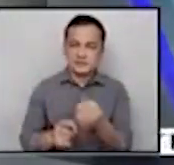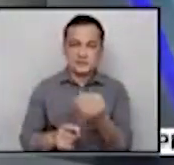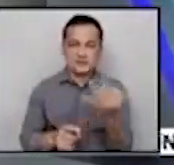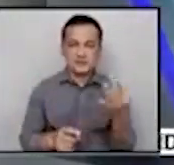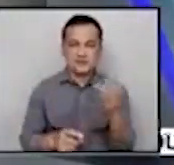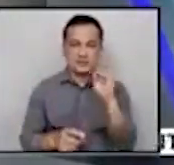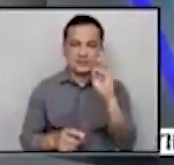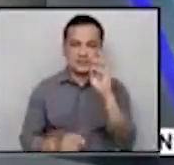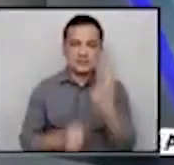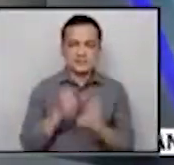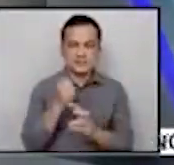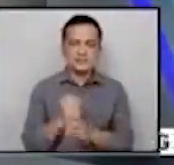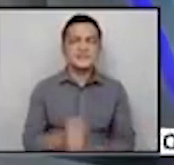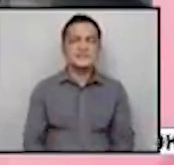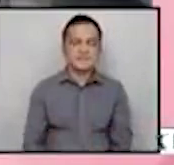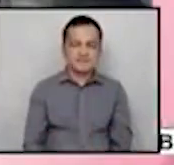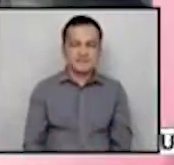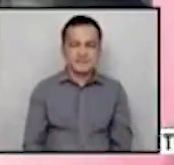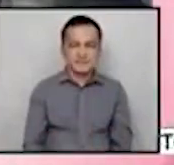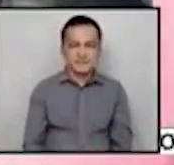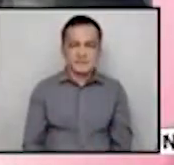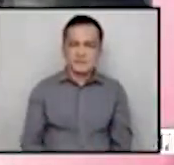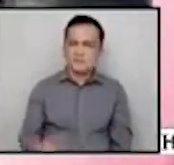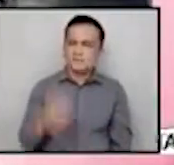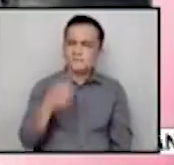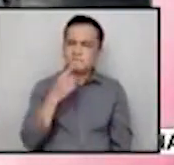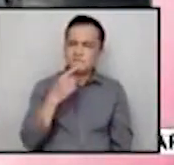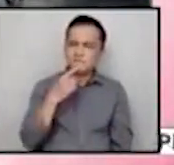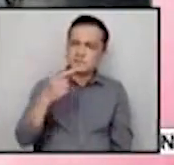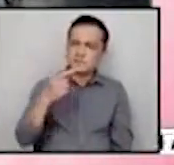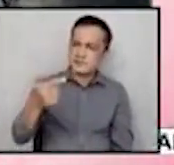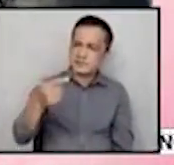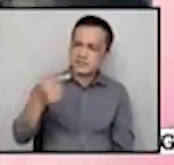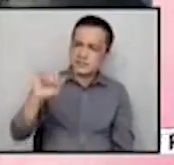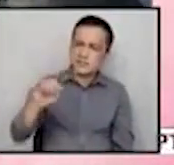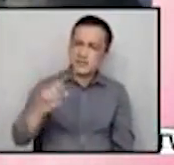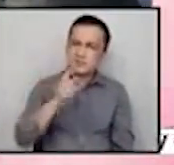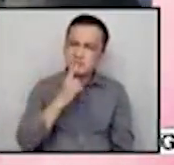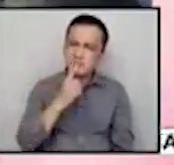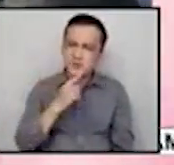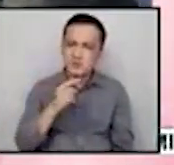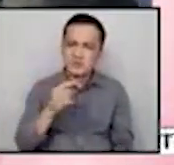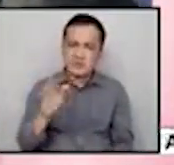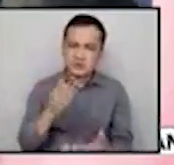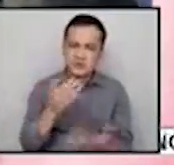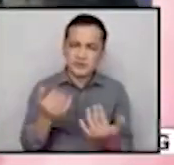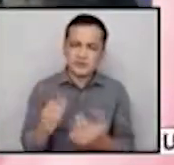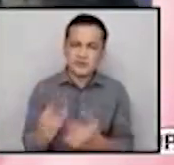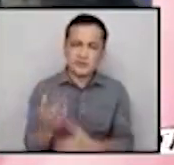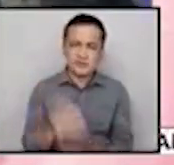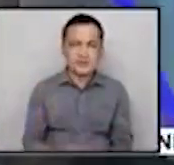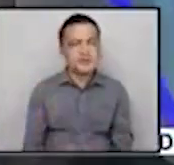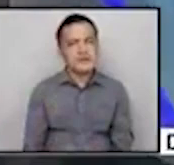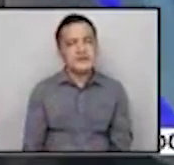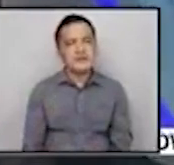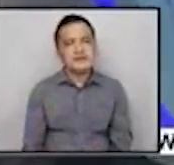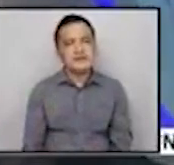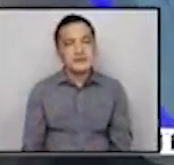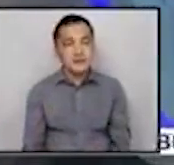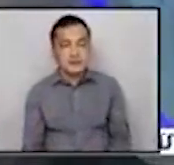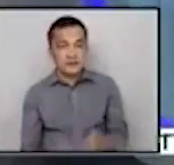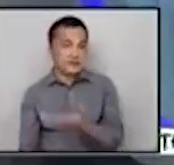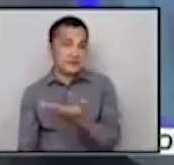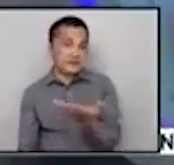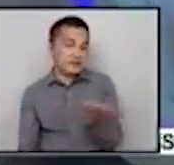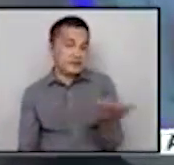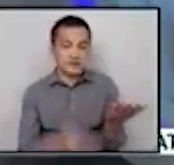po. Mm-hmm. Okay, GJ, ano ang plano mong awitin para sa amin ngayong umaga? So, for everyone for today, I